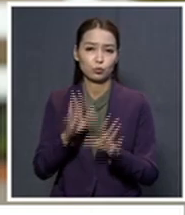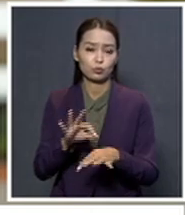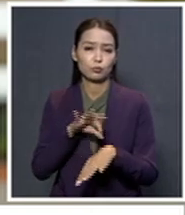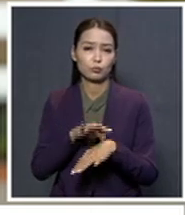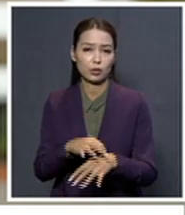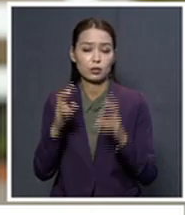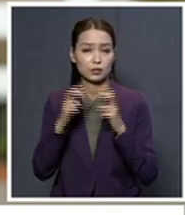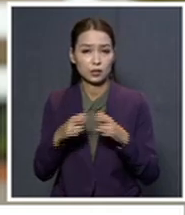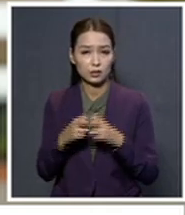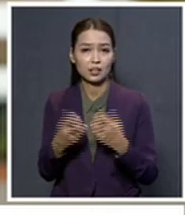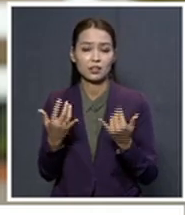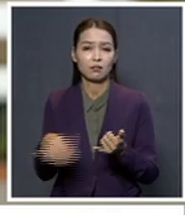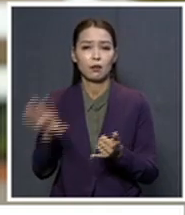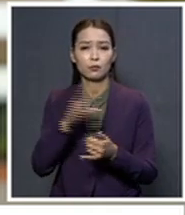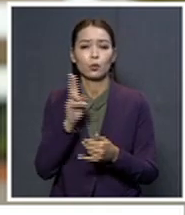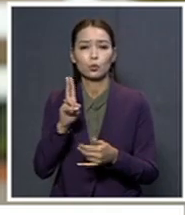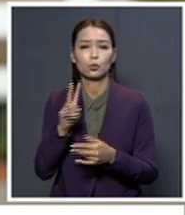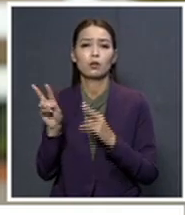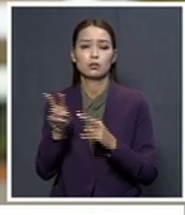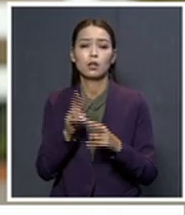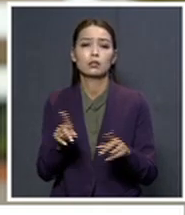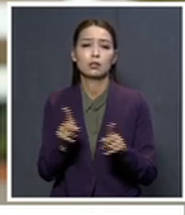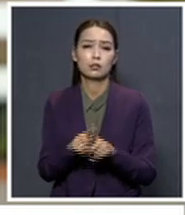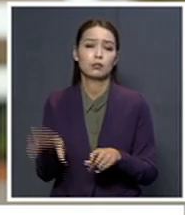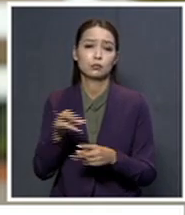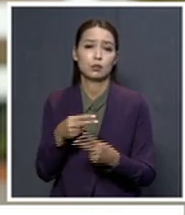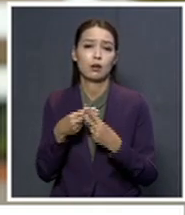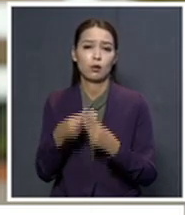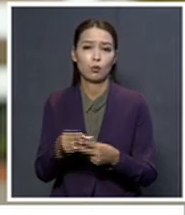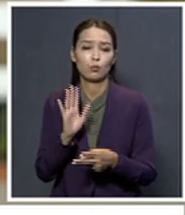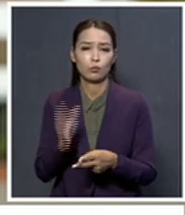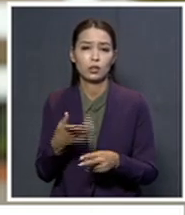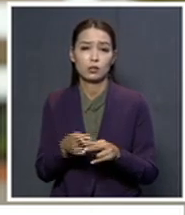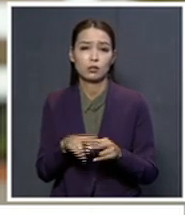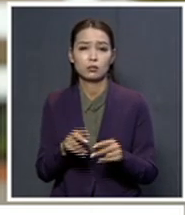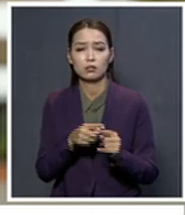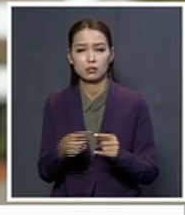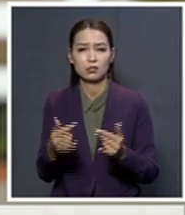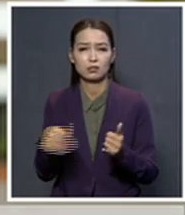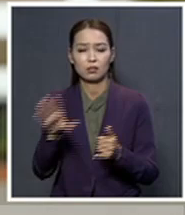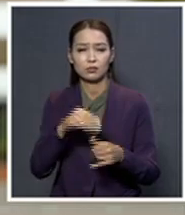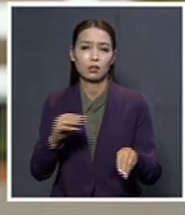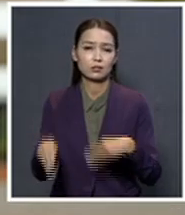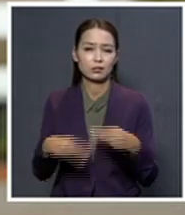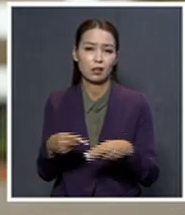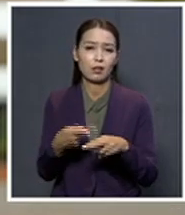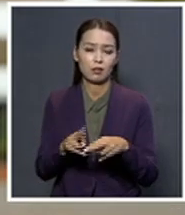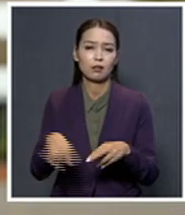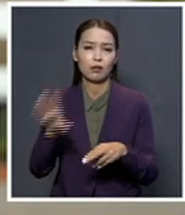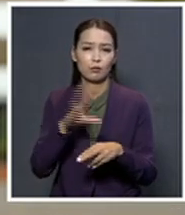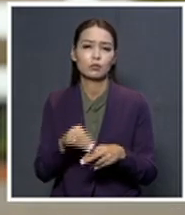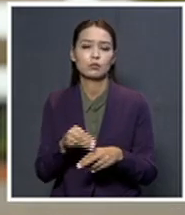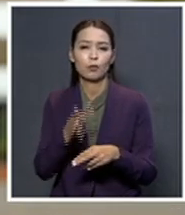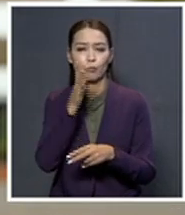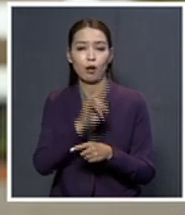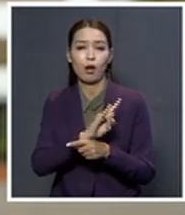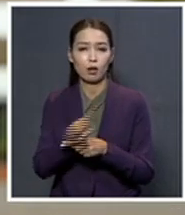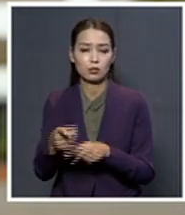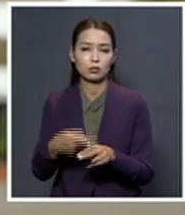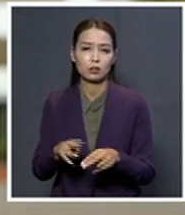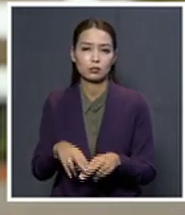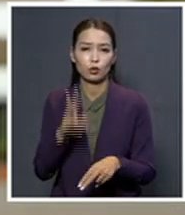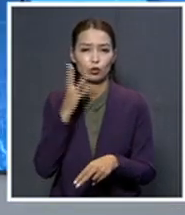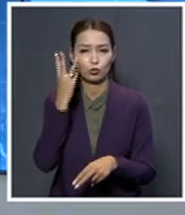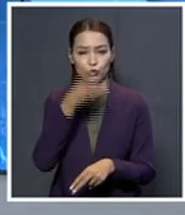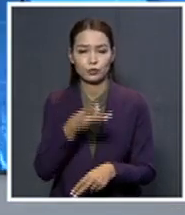басталды. Күдікті азаматша тергеу изоляторына қамауға алынды. Ол бұған дейін де алаяқтық қылмыс үшін 3 жылға бас бостандығынан сәуір айында айырылған болатын.